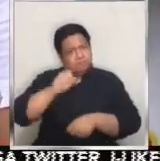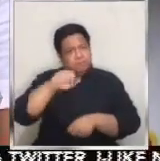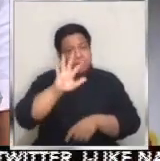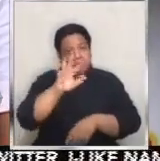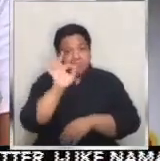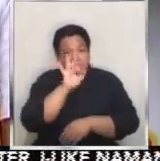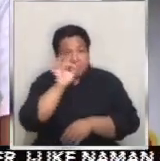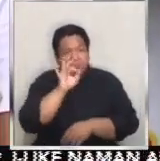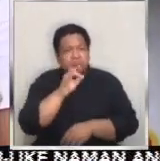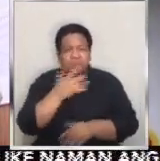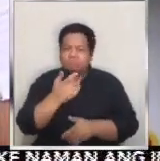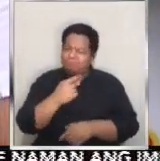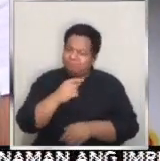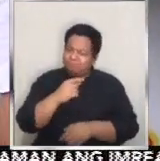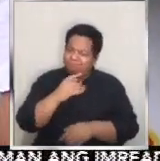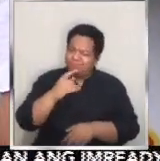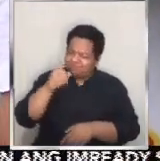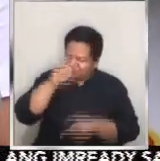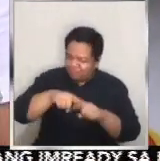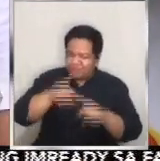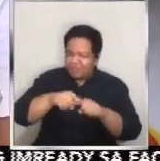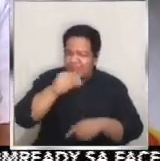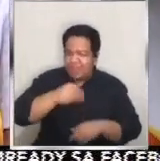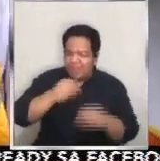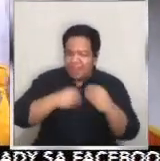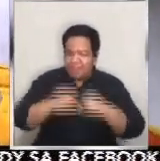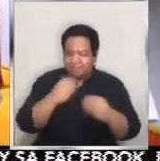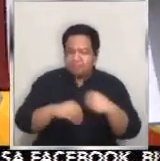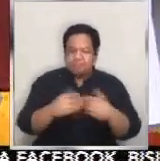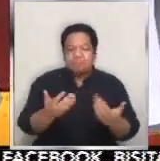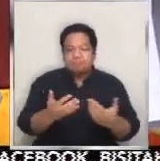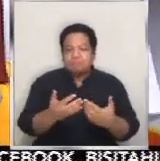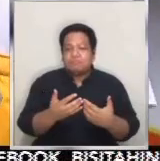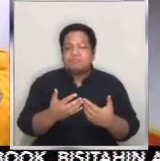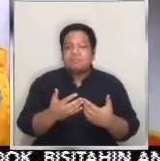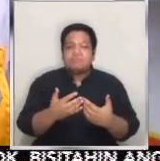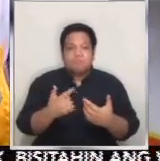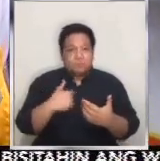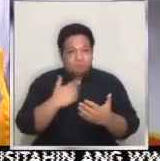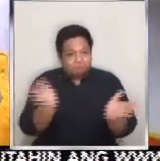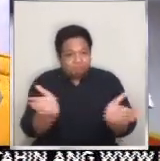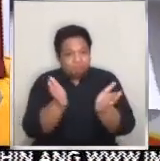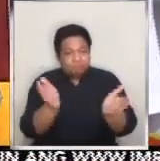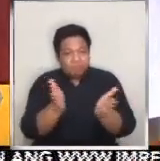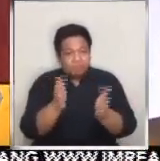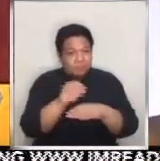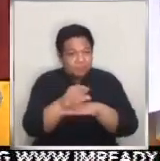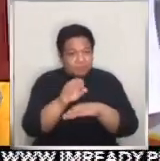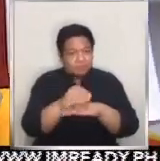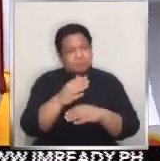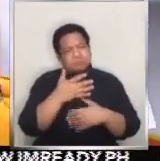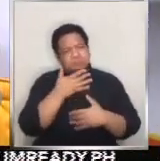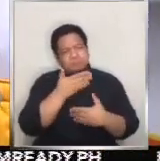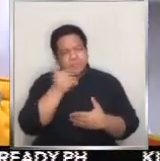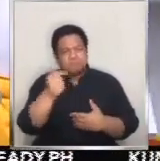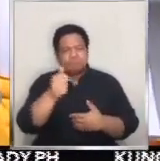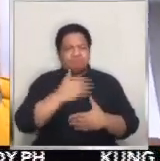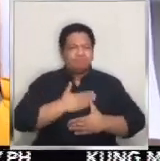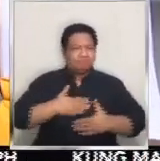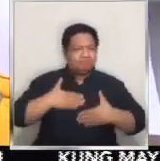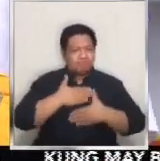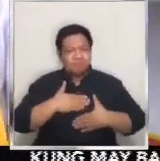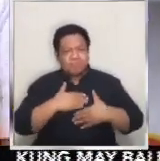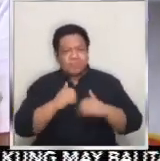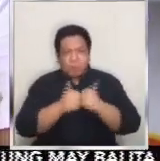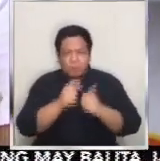Ang mapapayo ko lang sa kanila ay aliwin natin ang ating sarili. Aliwin natin sa pamamagitan kung anumang talento meron